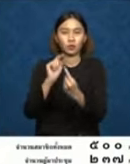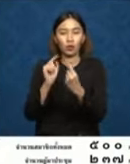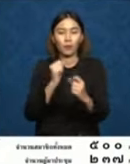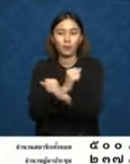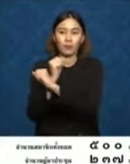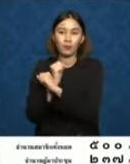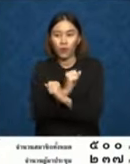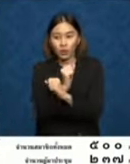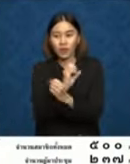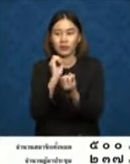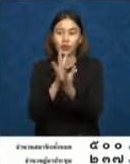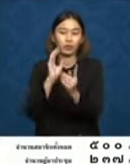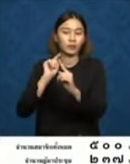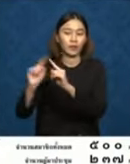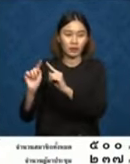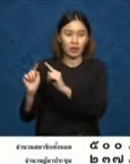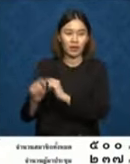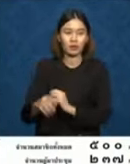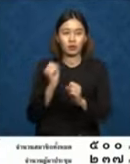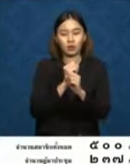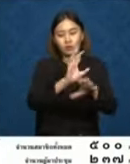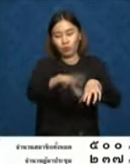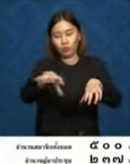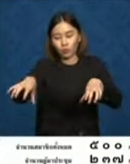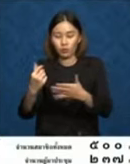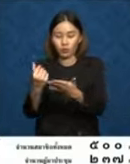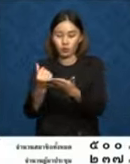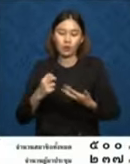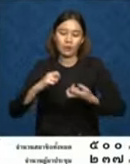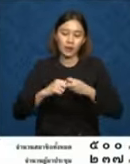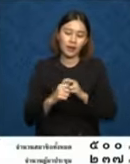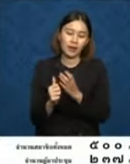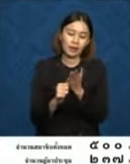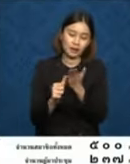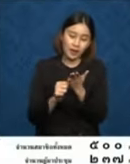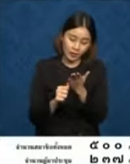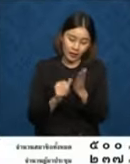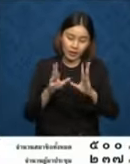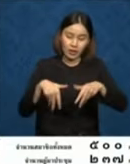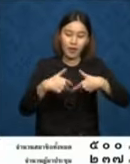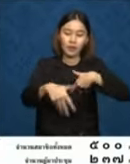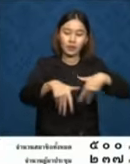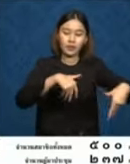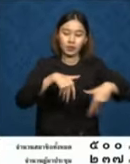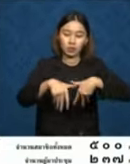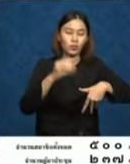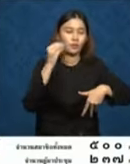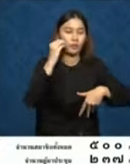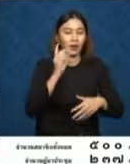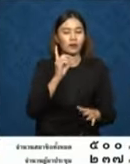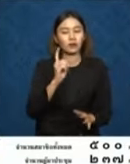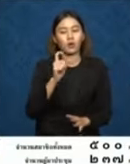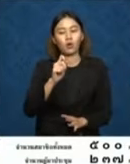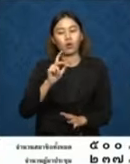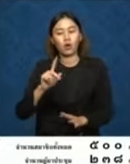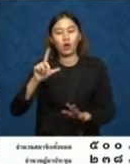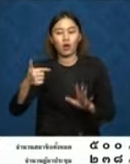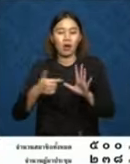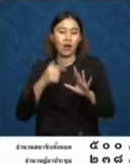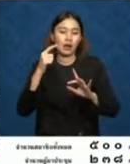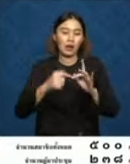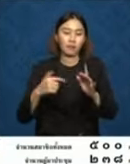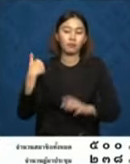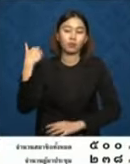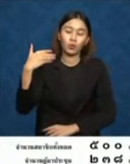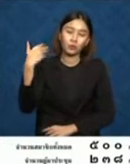ติทุกหน่วยงานในพื้นที่ครับแก้ไขปัญหาความเดือดร้อนระยะสั้นให้พี่น้องบ้านดอกล้ำเช่าก่อนครับท่านประธานและในระยะย